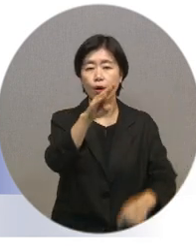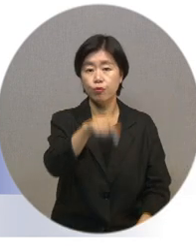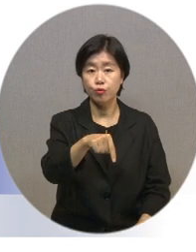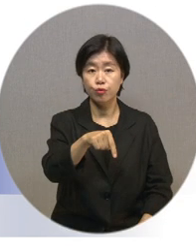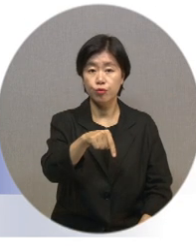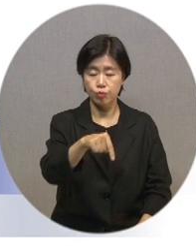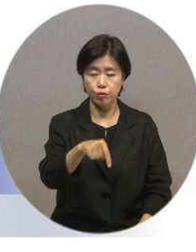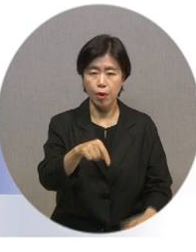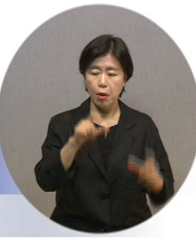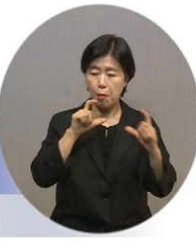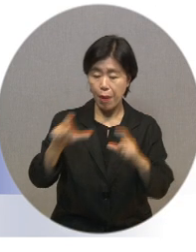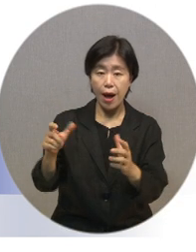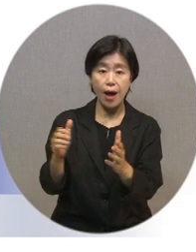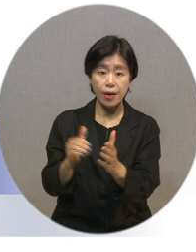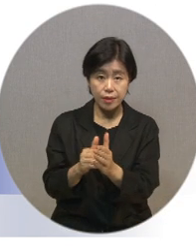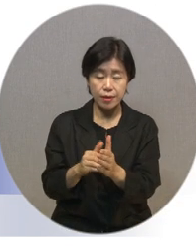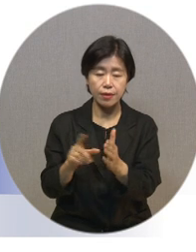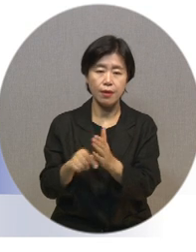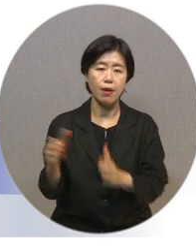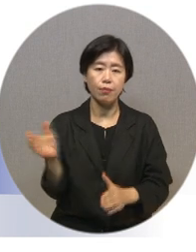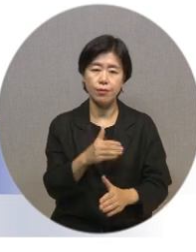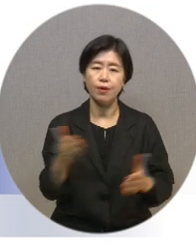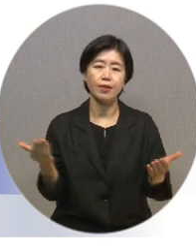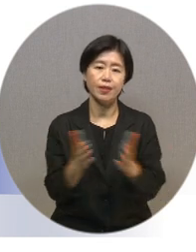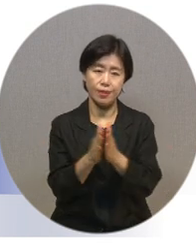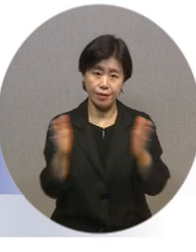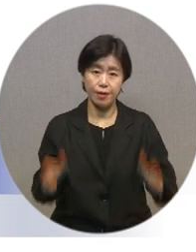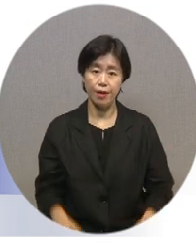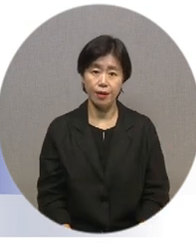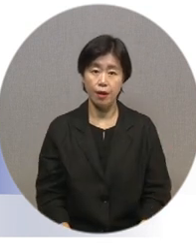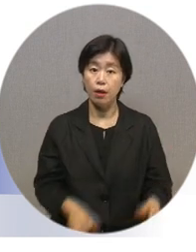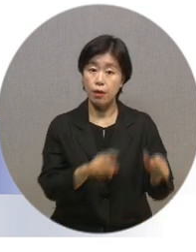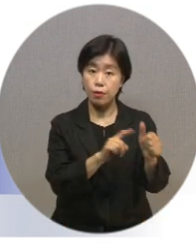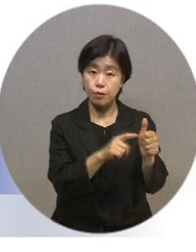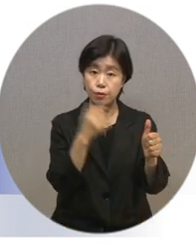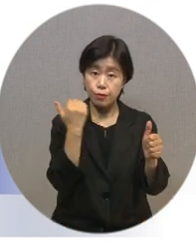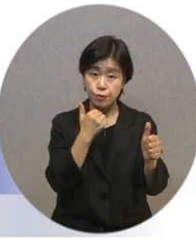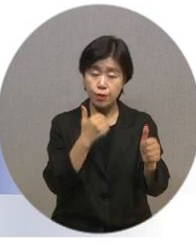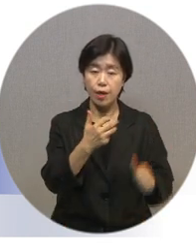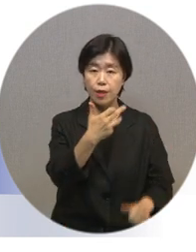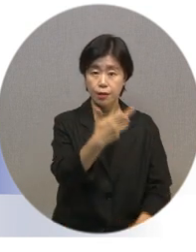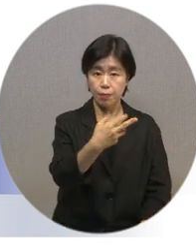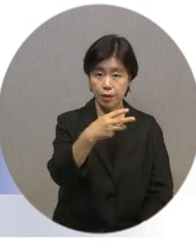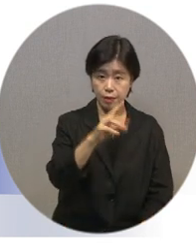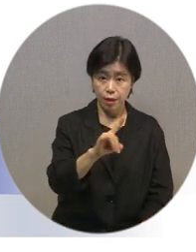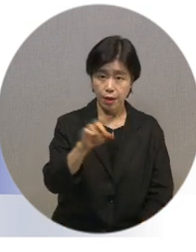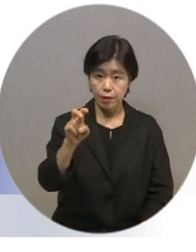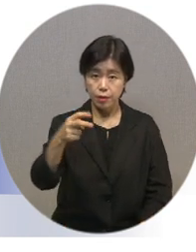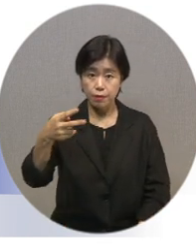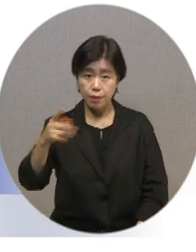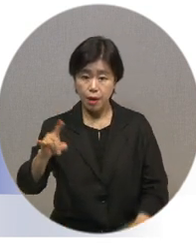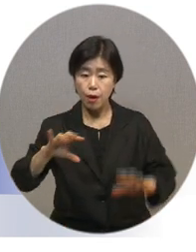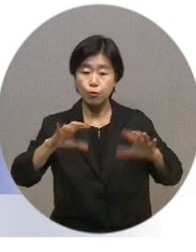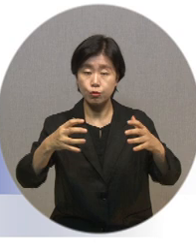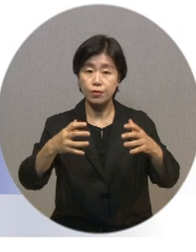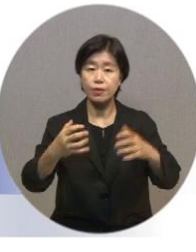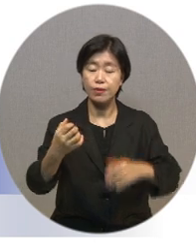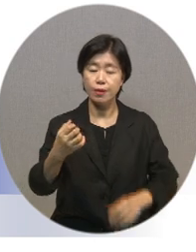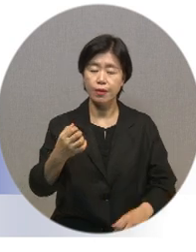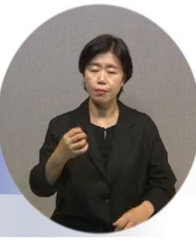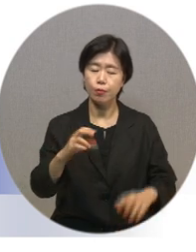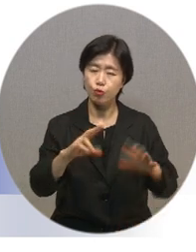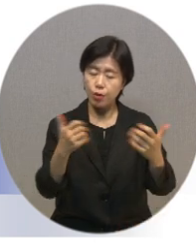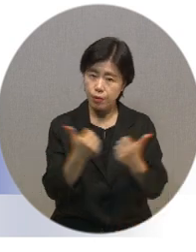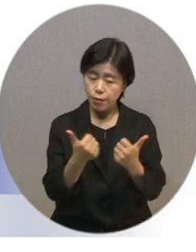시작하게 됩니다 한편 신임 정회장은 제 18대 20대 국회의원과 국민의 임 사무총장을